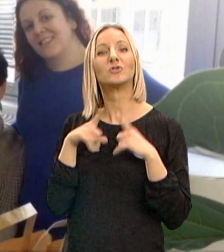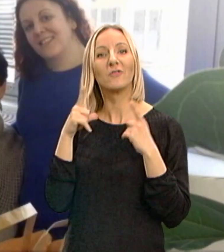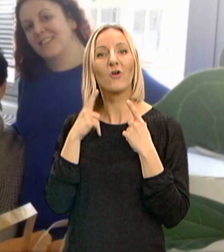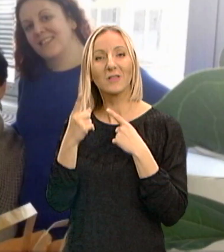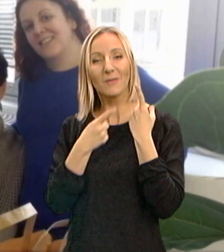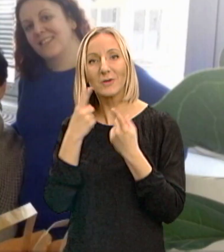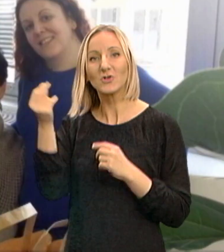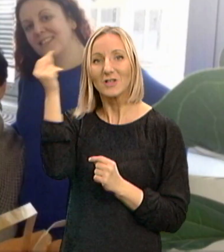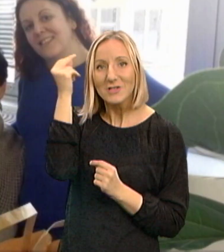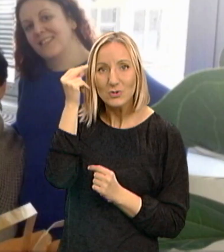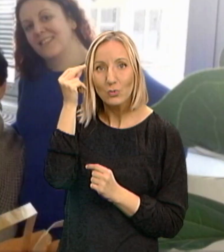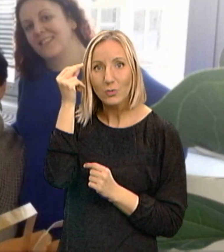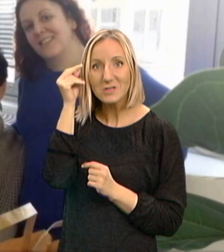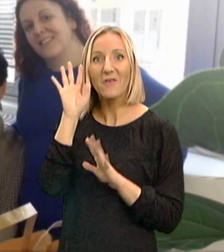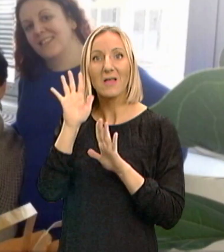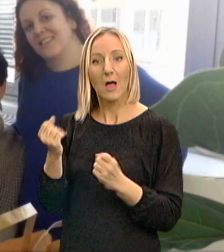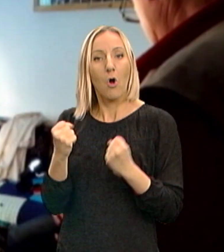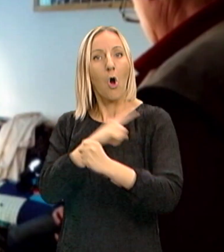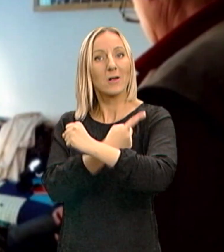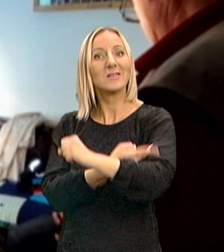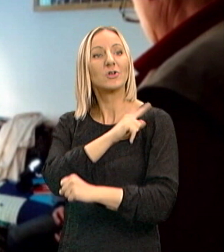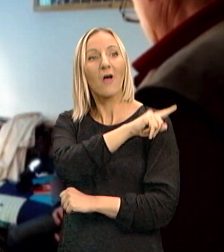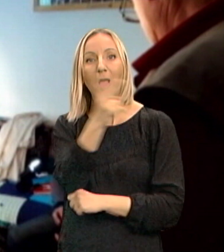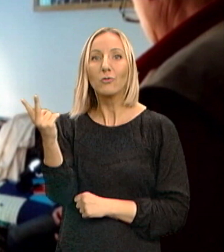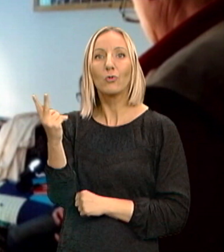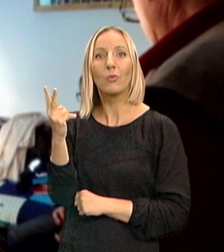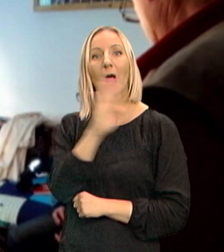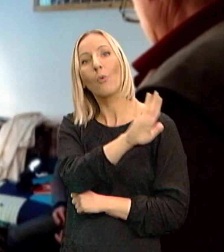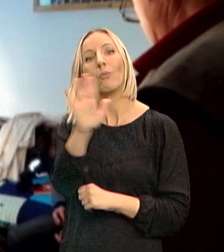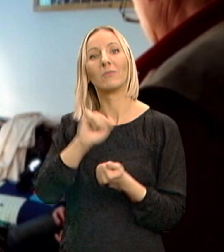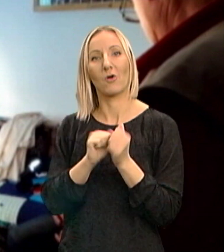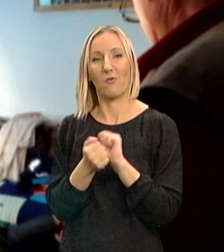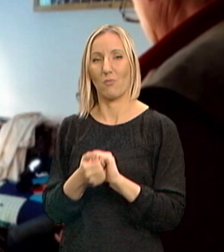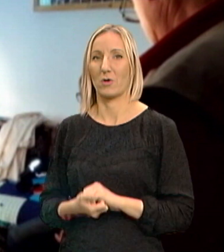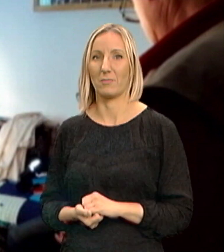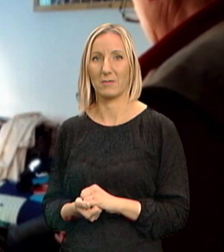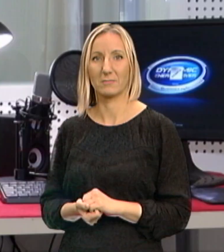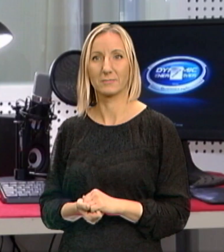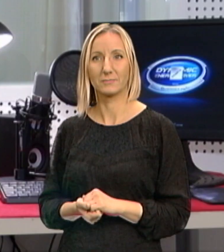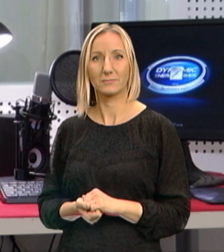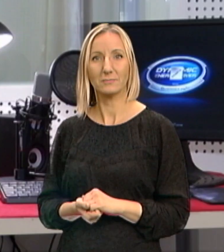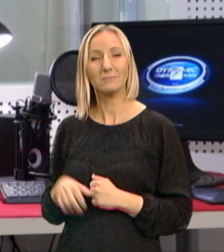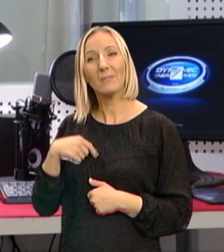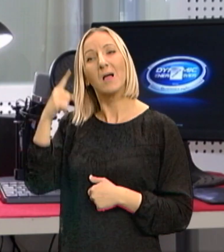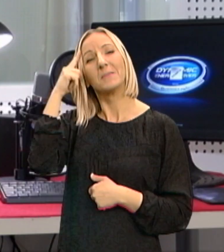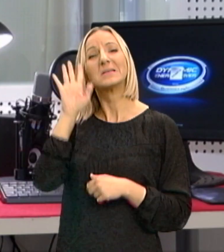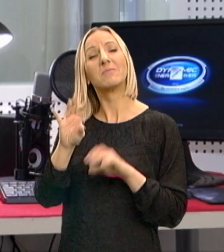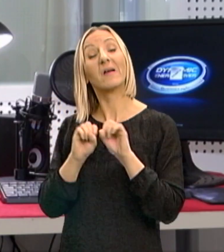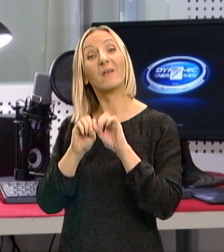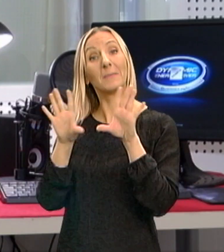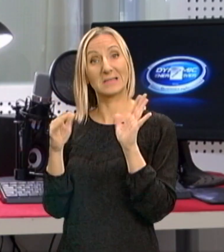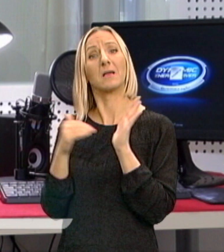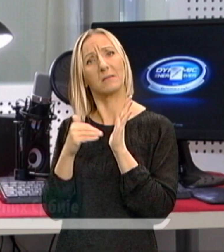iskustva i na taj način osnaživali druge u njihovoj borbi. Mislim da ovakve emisije trebaju